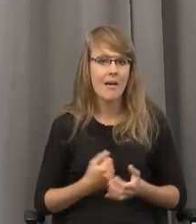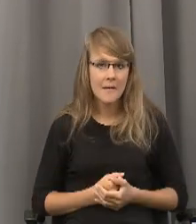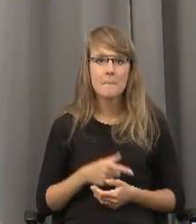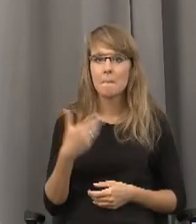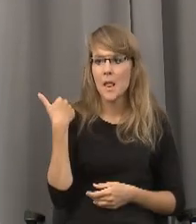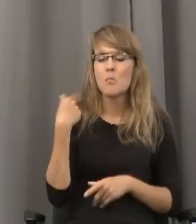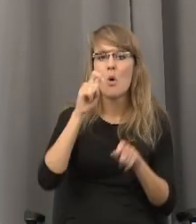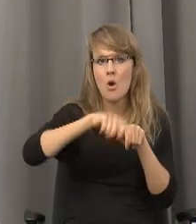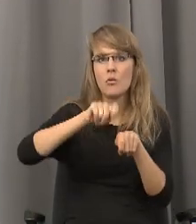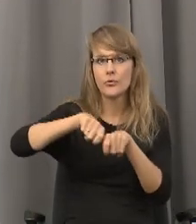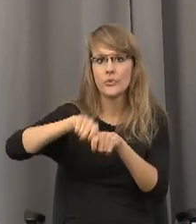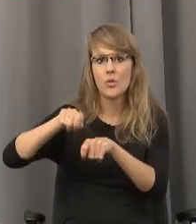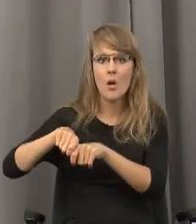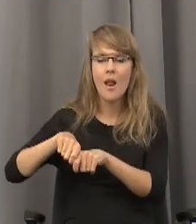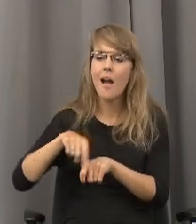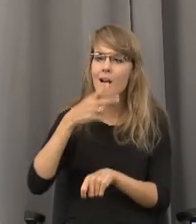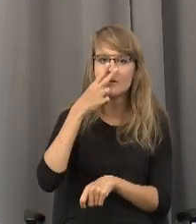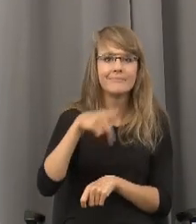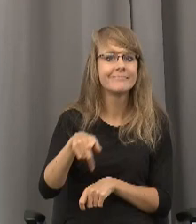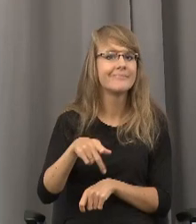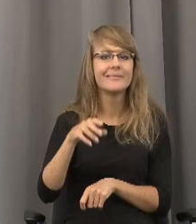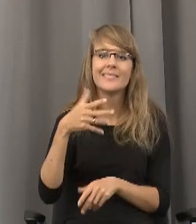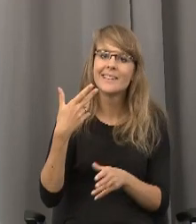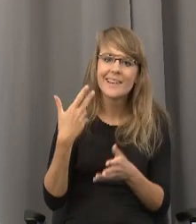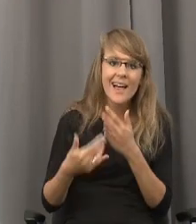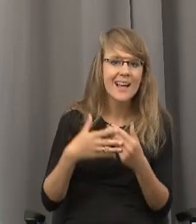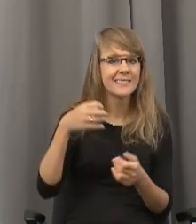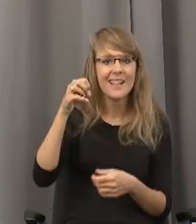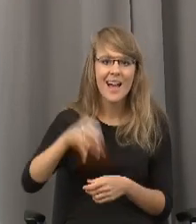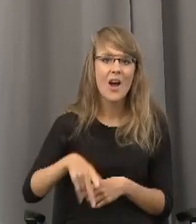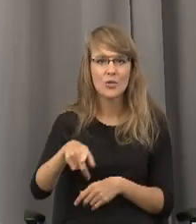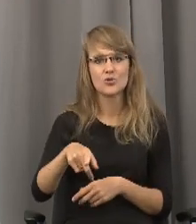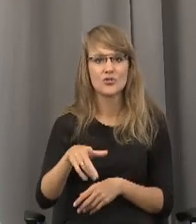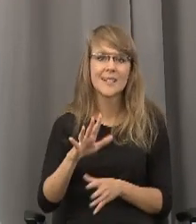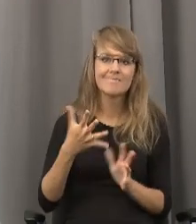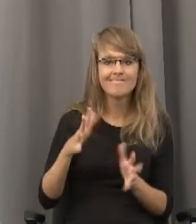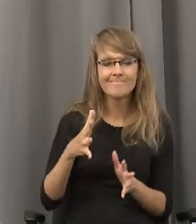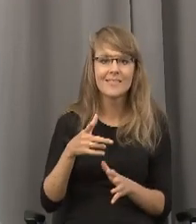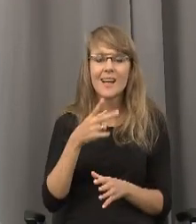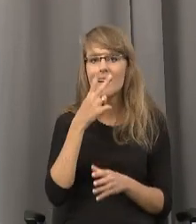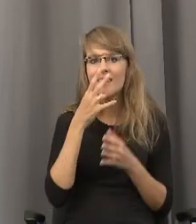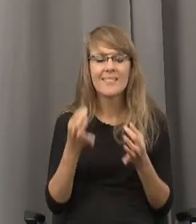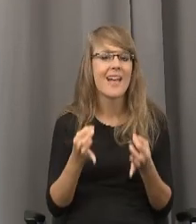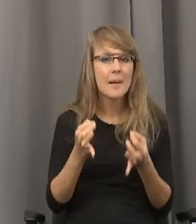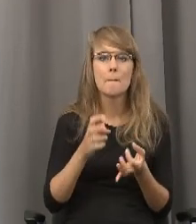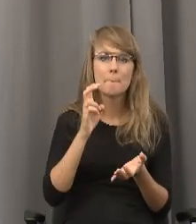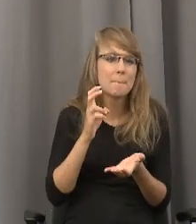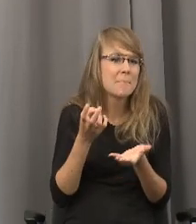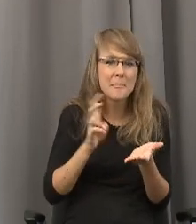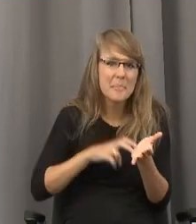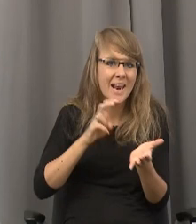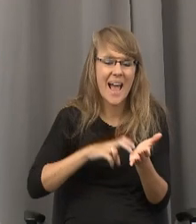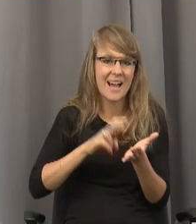tej kontroli jako najsłabszą stronę wskazano obecne rozwiązania, w zasadzie ich brak i